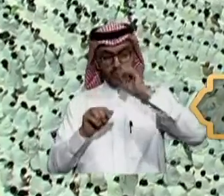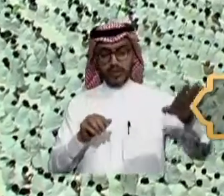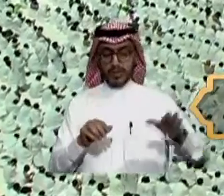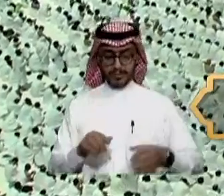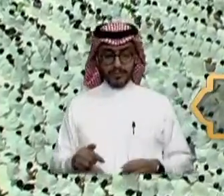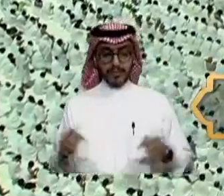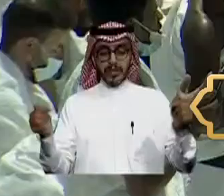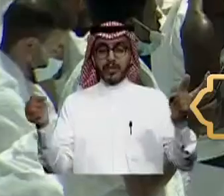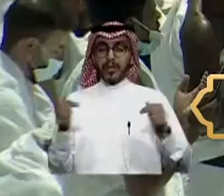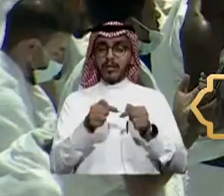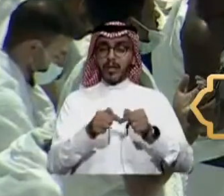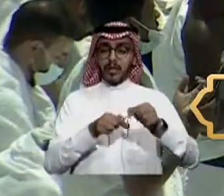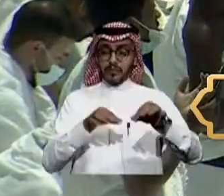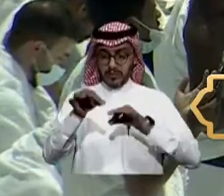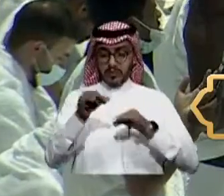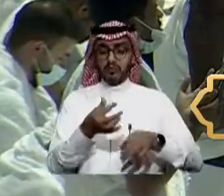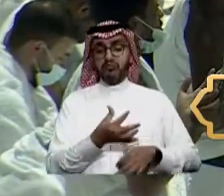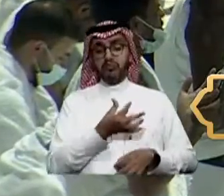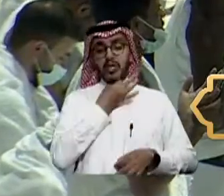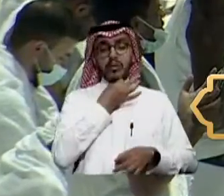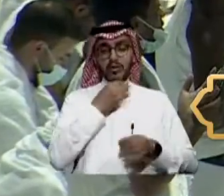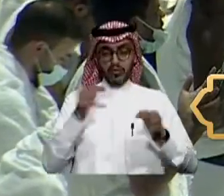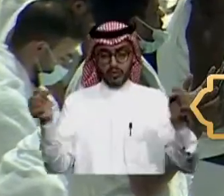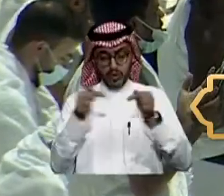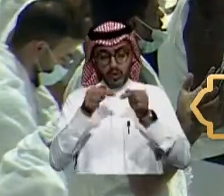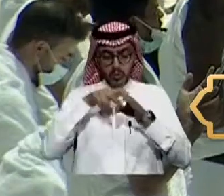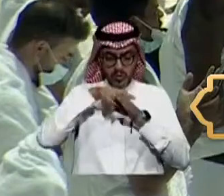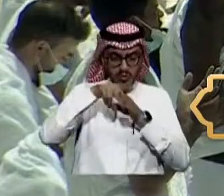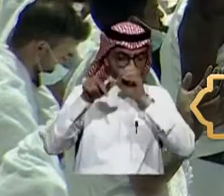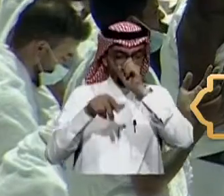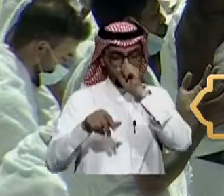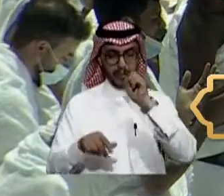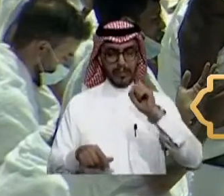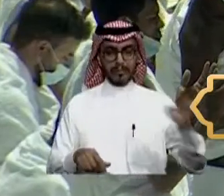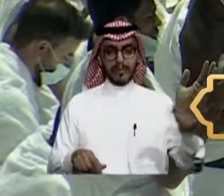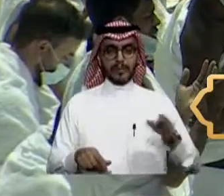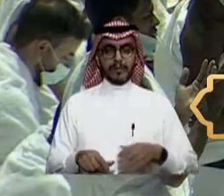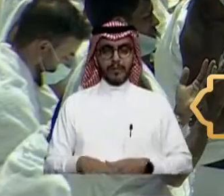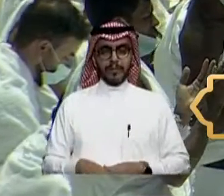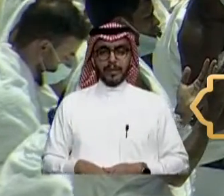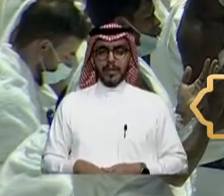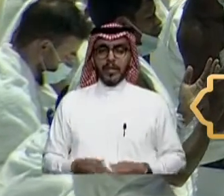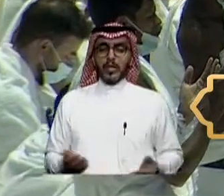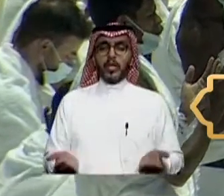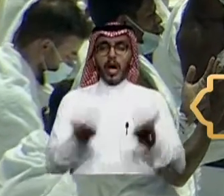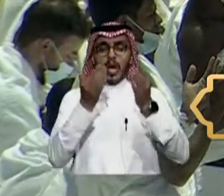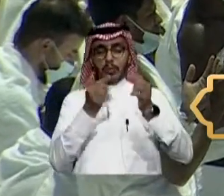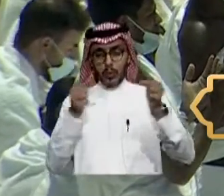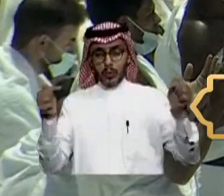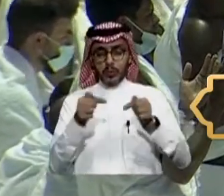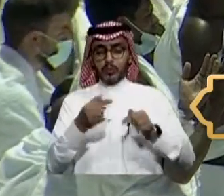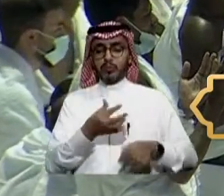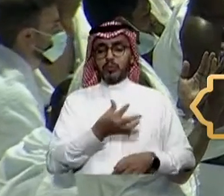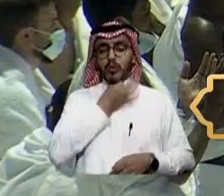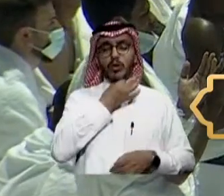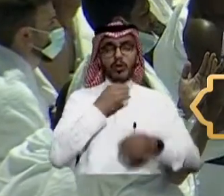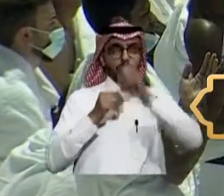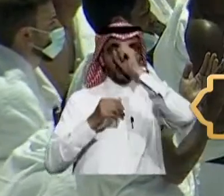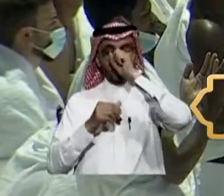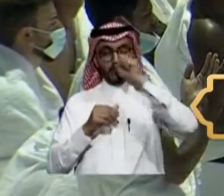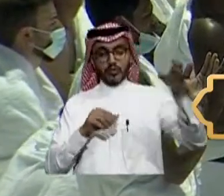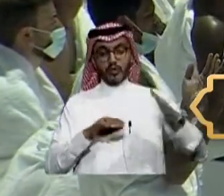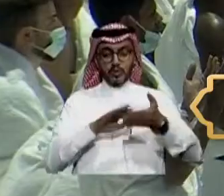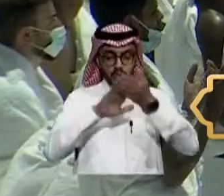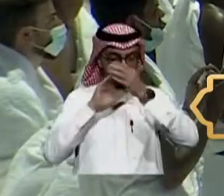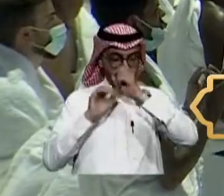شرورهم اللهم انا نجعلك في نحورهم ونعوذ بك من شرورهم اللهم انا نجعلك في نحورهم ونعوذ